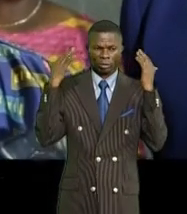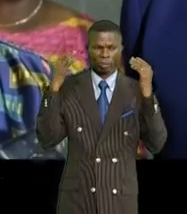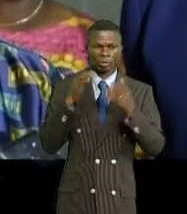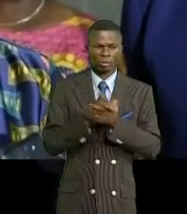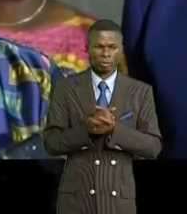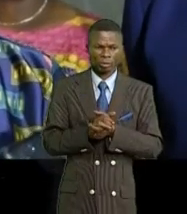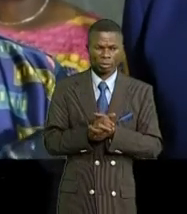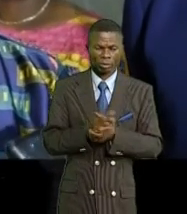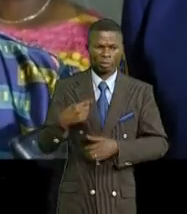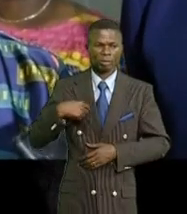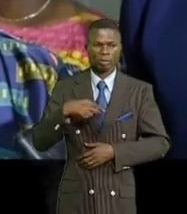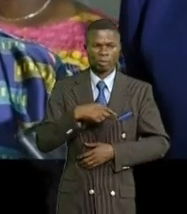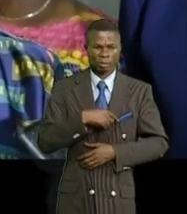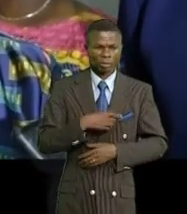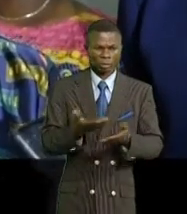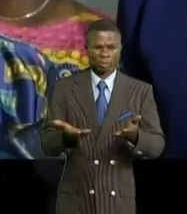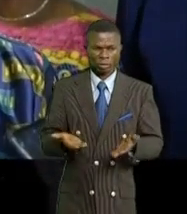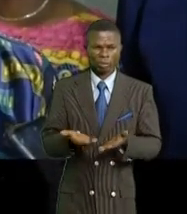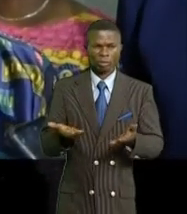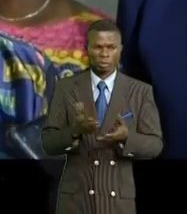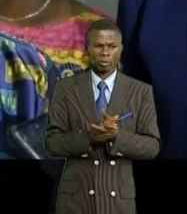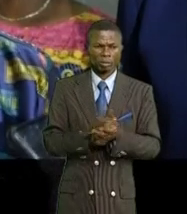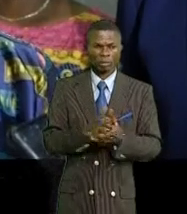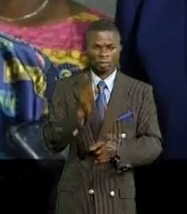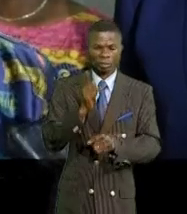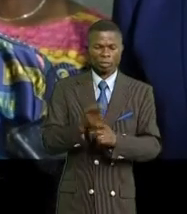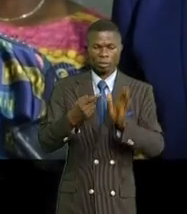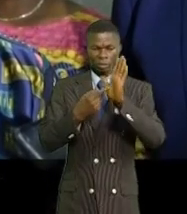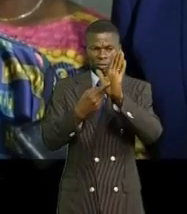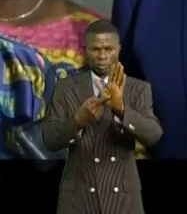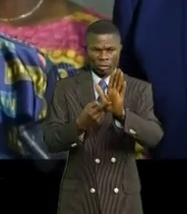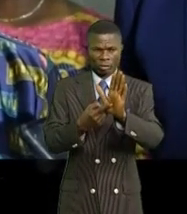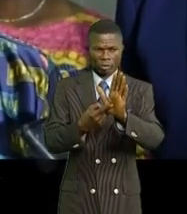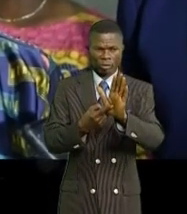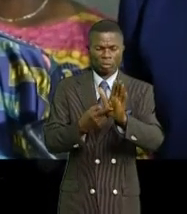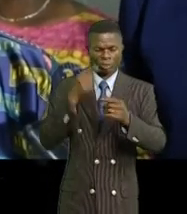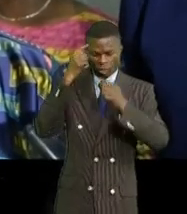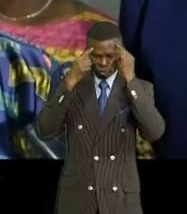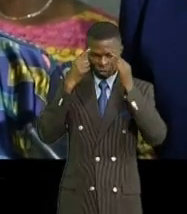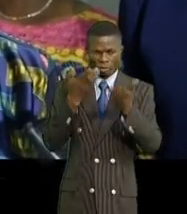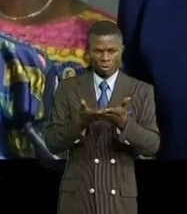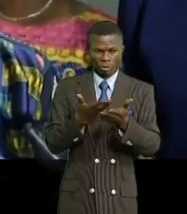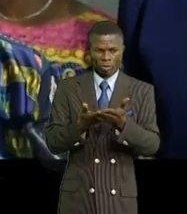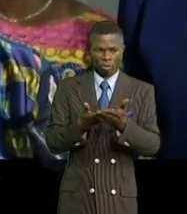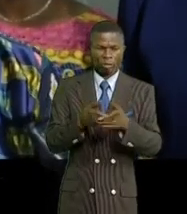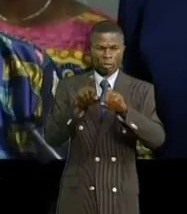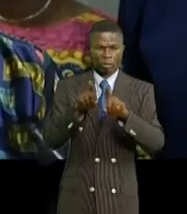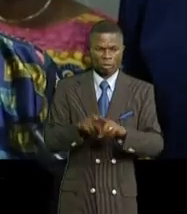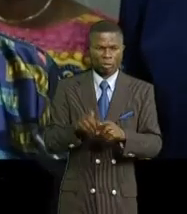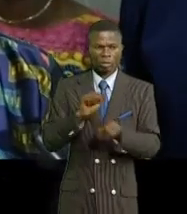de notre côté, nous avons effectivement présenté quelques soucis, quelques